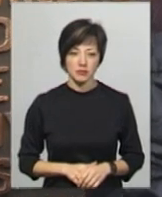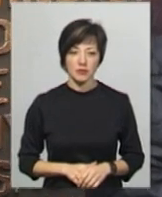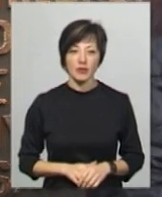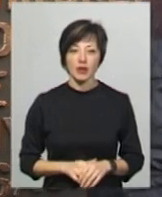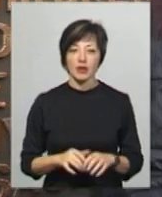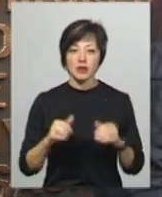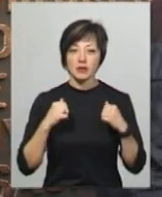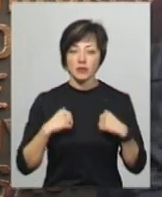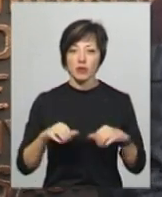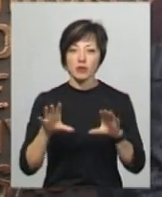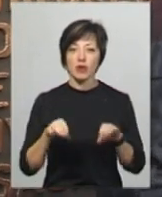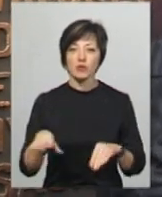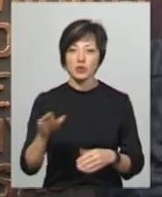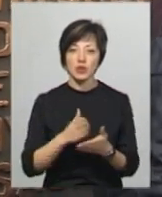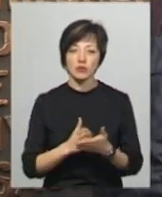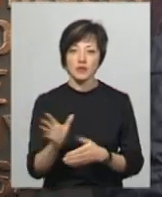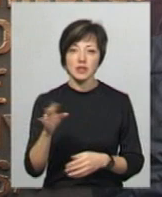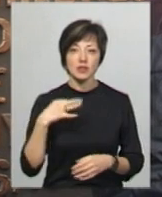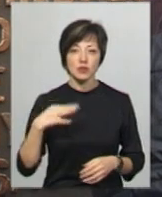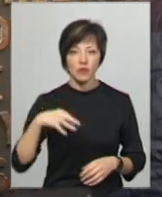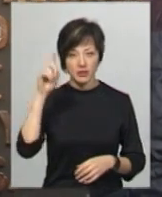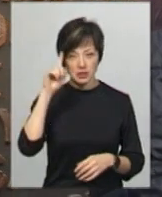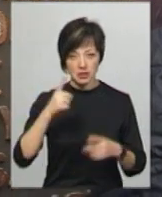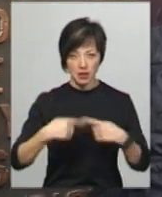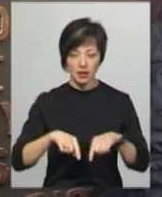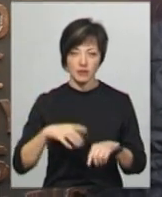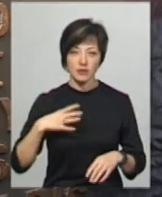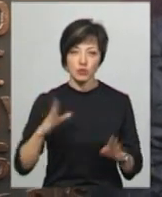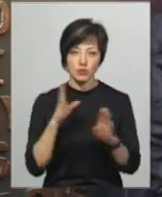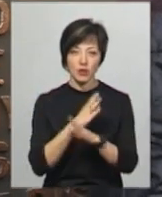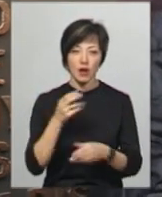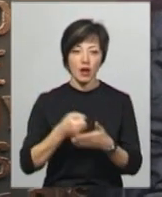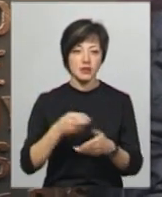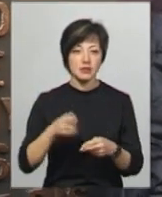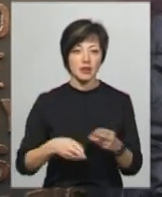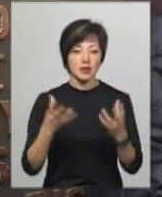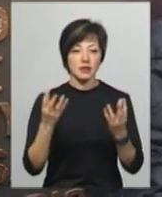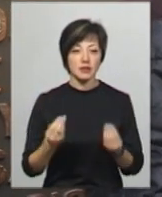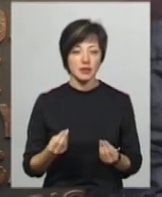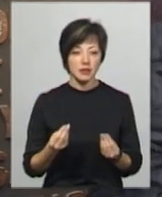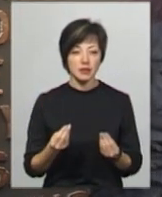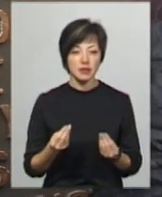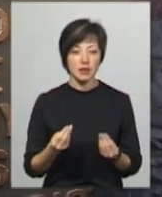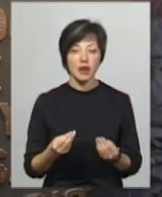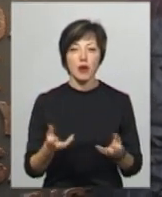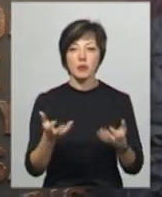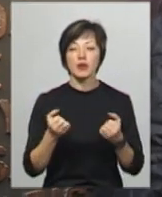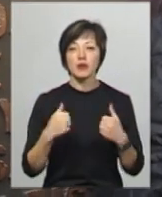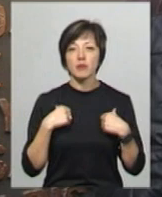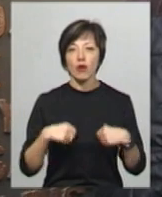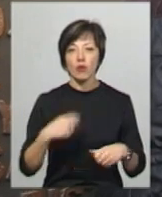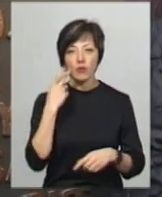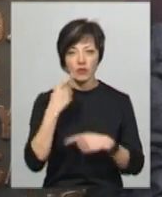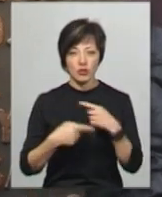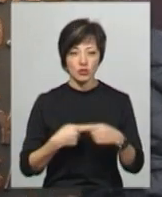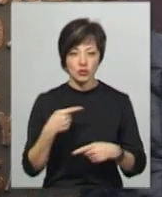заслуга для всіх синів Ізраїля. И выстоят они в судьбе своей до конца дней. і з ним обрели покой вічний